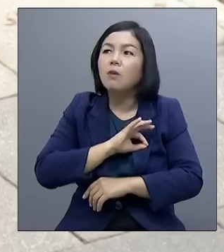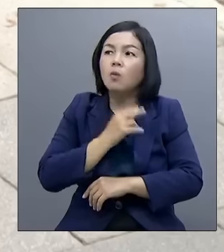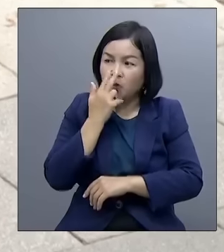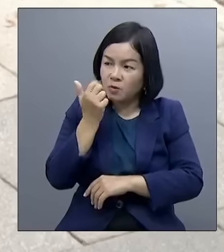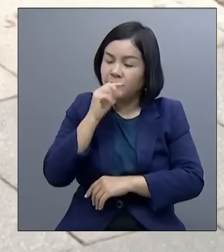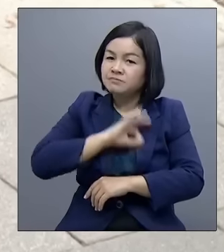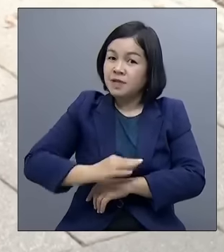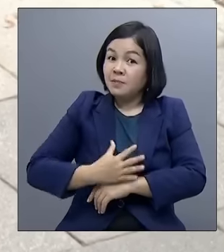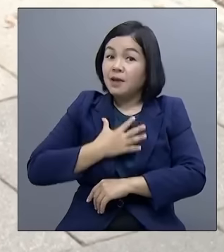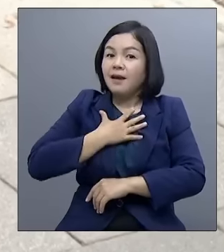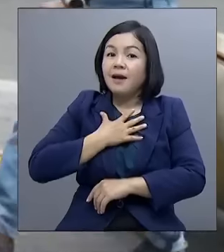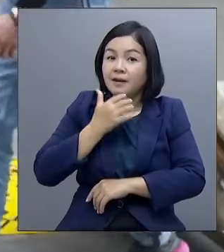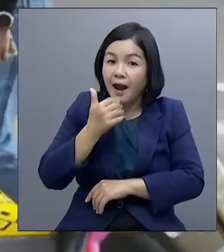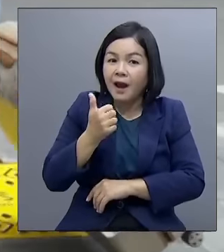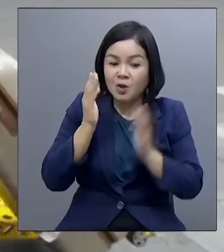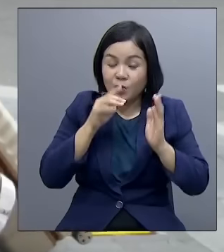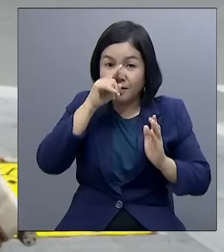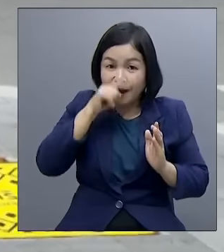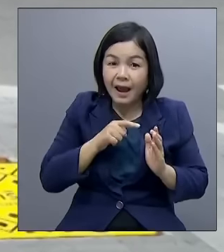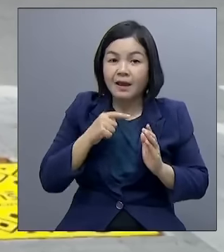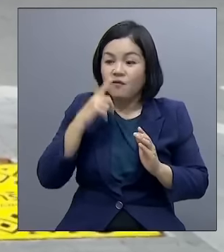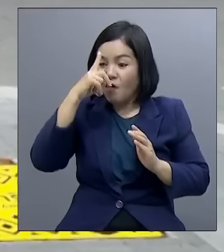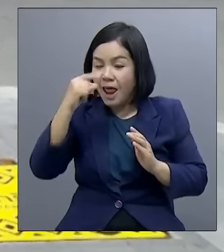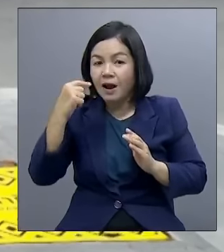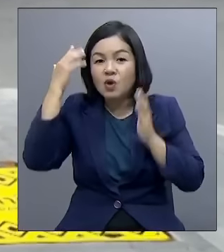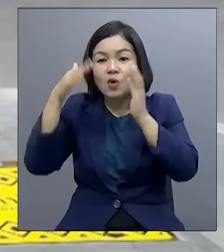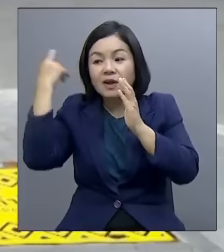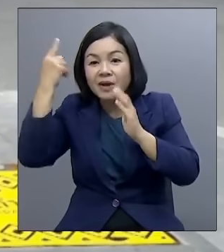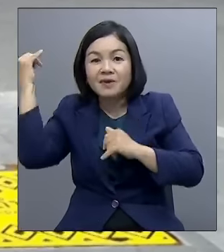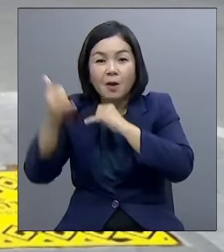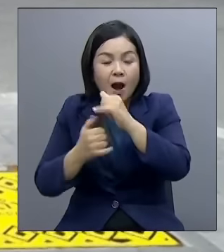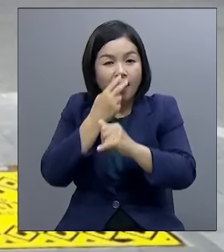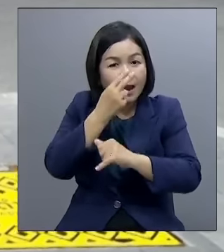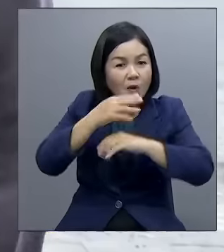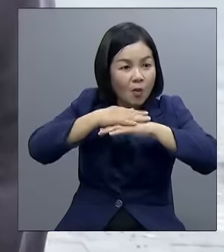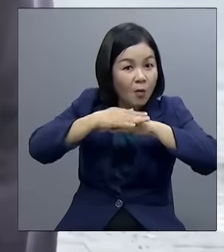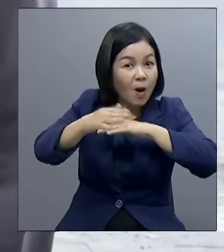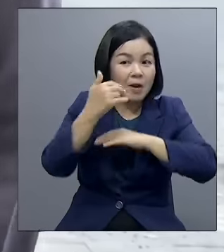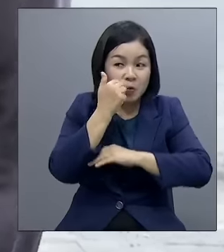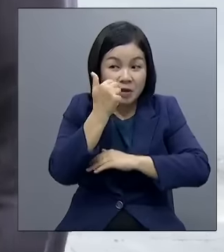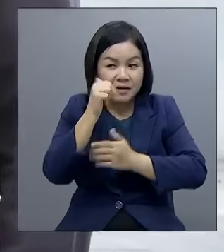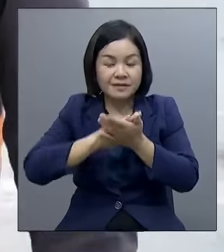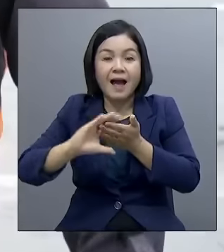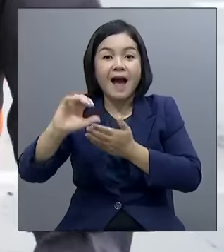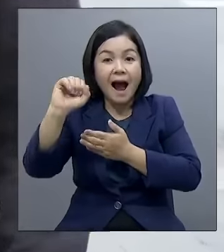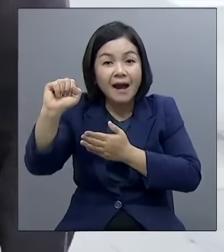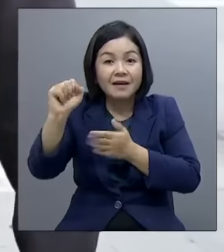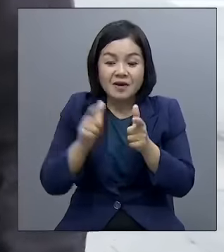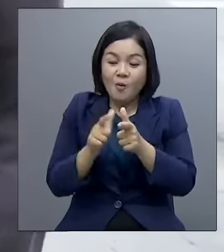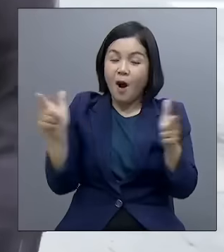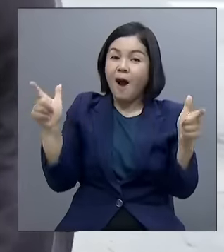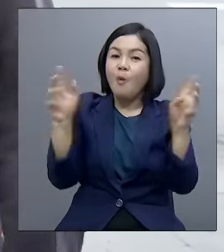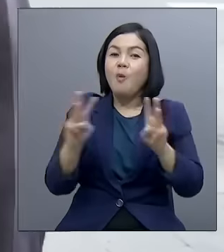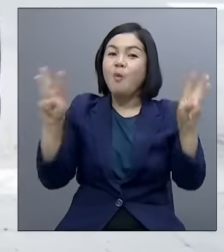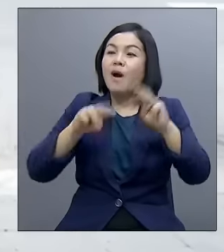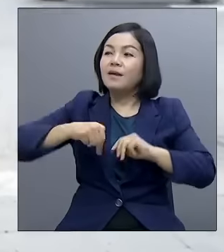ใจนะที่บางทีก็คนไทยแล้วก็ต่างชาติมาเขาได้ดูประเทศเราว่าดูดีสะอาดกว้างขวางไม่เกะกะไม่มีอะไรเกะกะเดินสะ